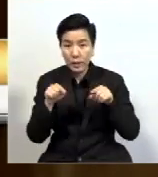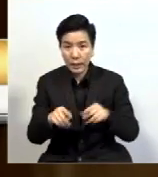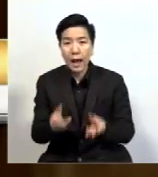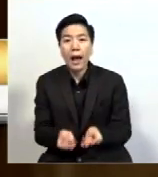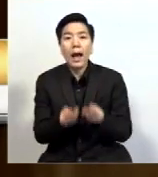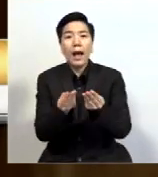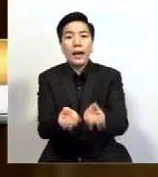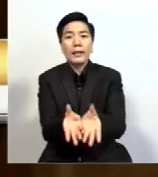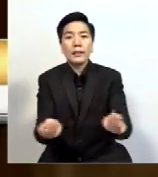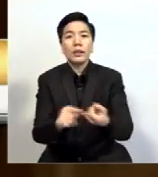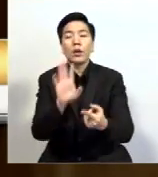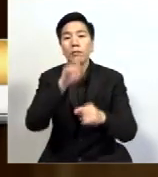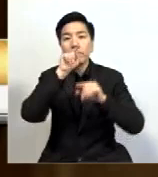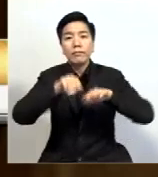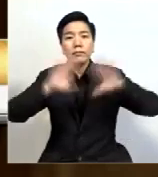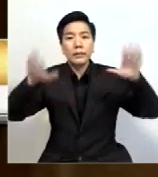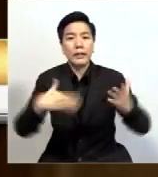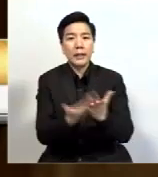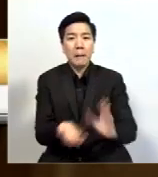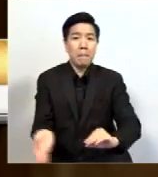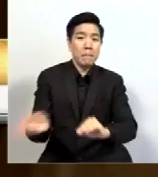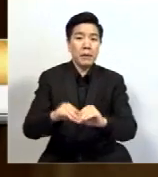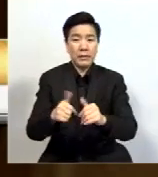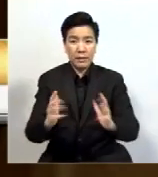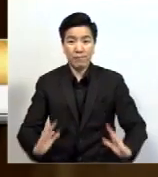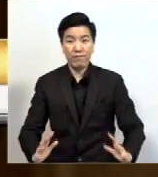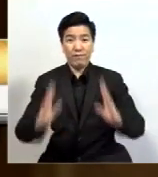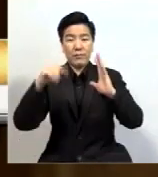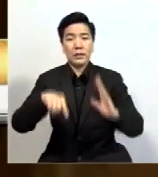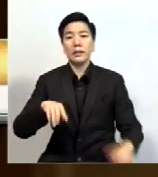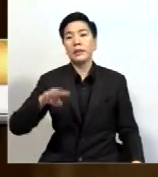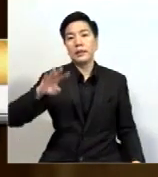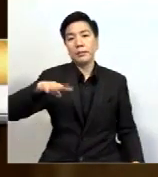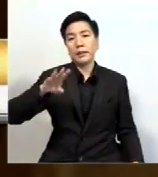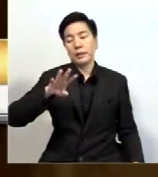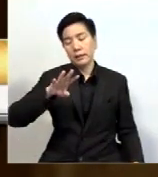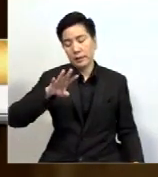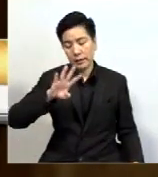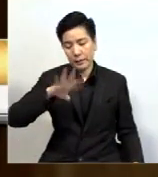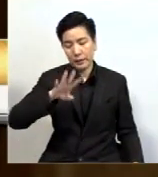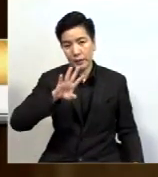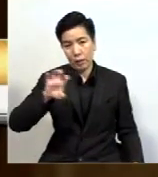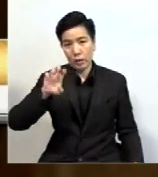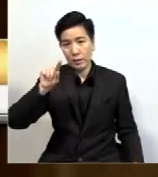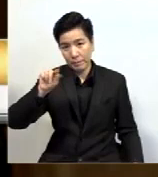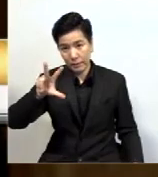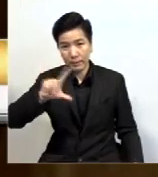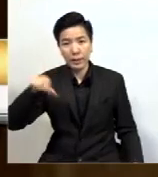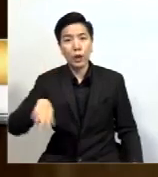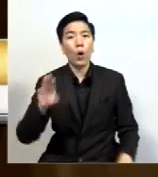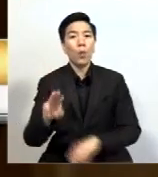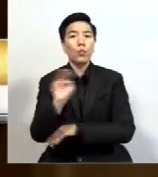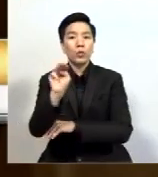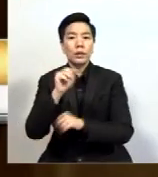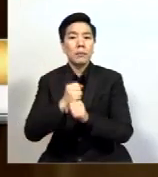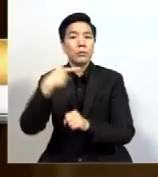กให้กรมธนารักษ์เท่ากับได้ทรัพย์สินมูลค่าเฉพาะสิ่งปลูกสร้างในประมาณ 4,423 ล้านบาทนะครับและเป็นเรื่องของมูลนิธิ